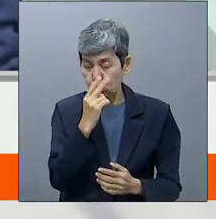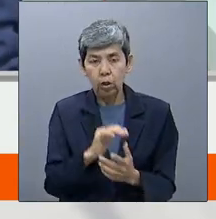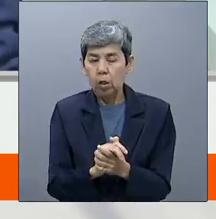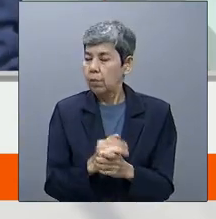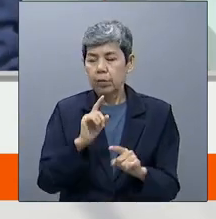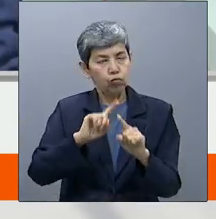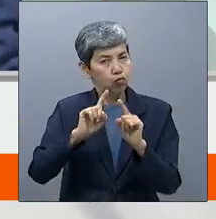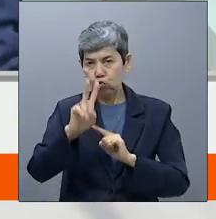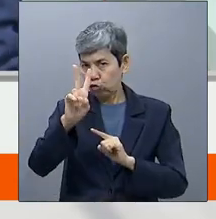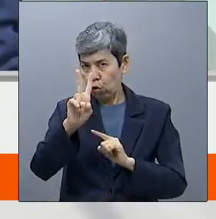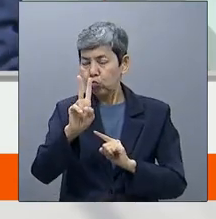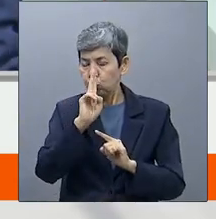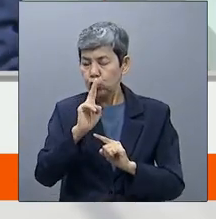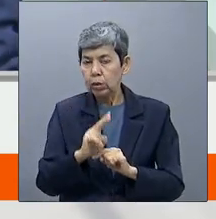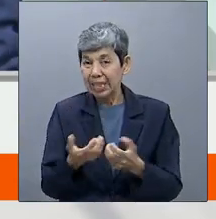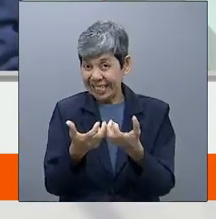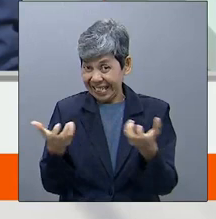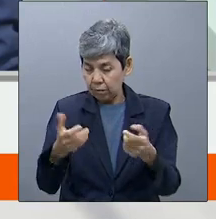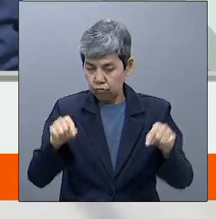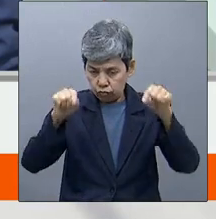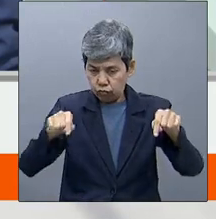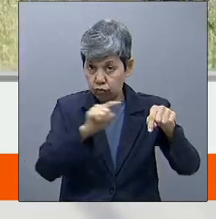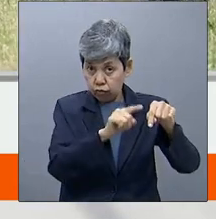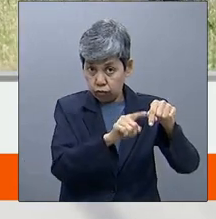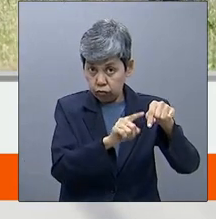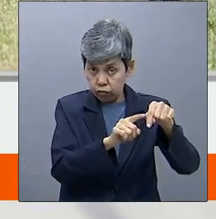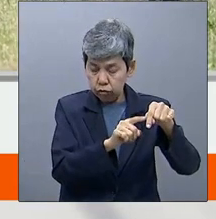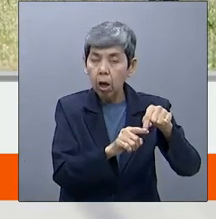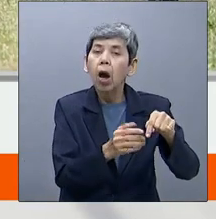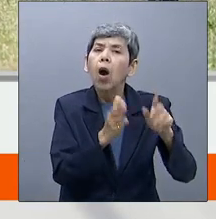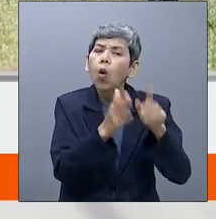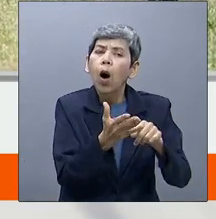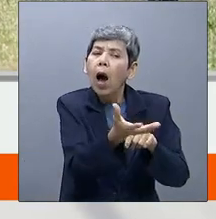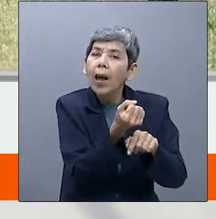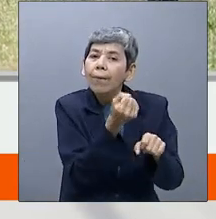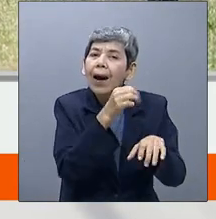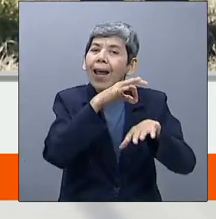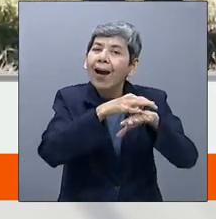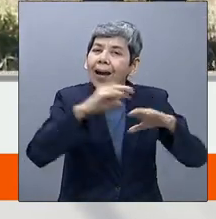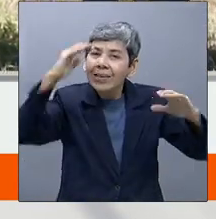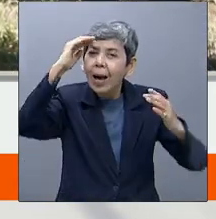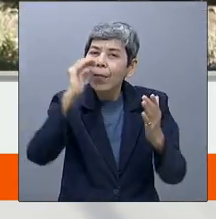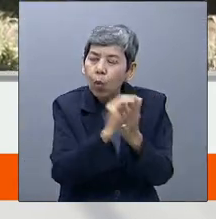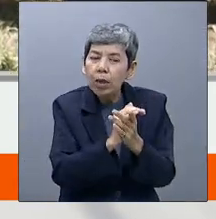องส่วนส่วนหนึ่งนะการรับบุคคลเหล่านี้เข้ามาเป็นข้าราชการตำรวจ